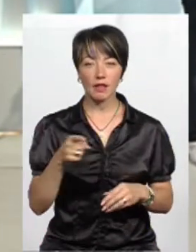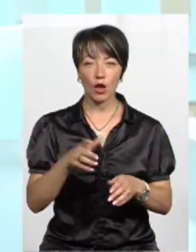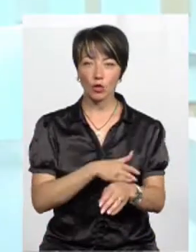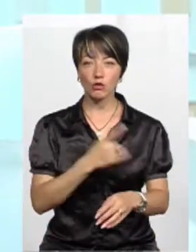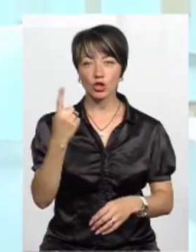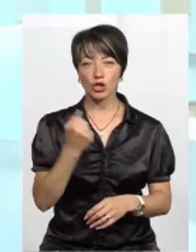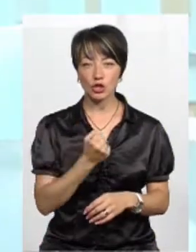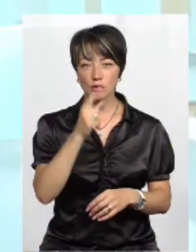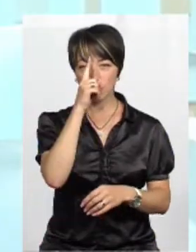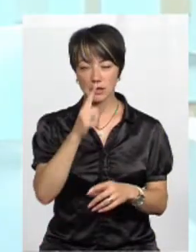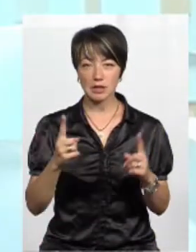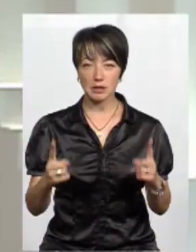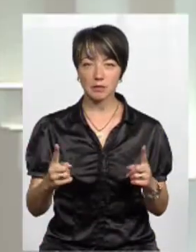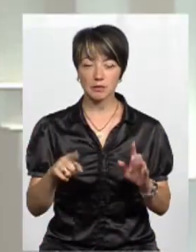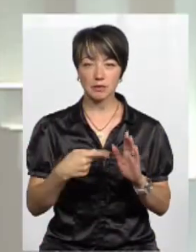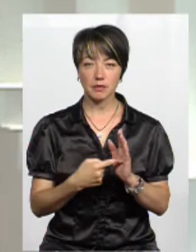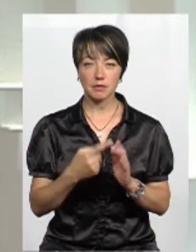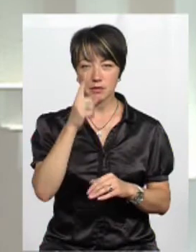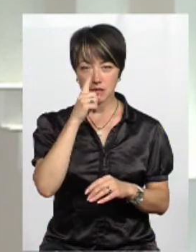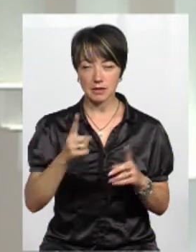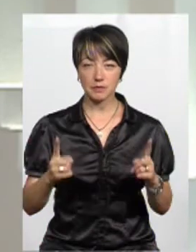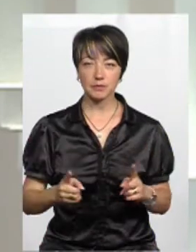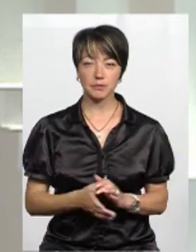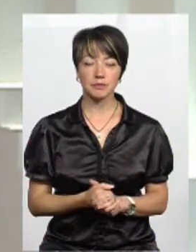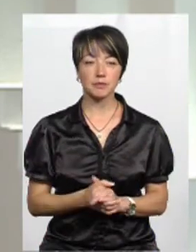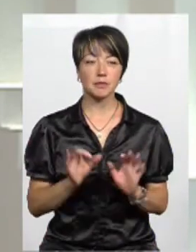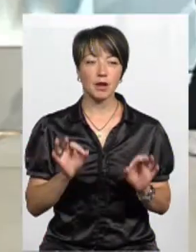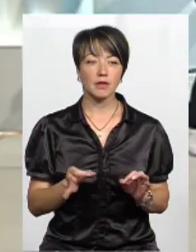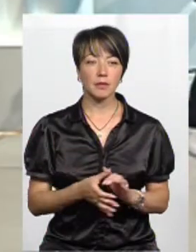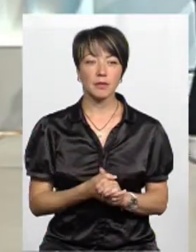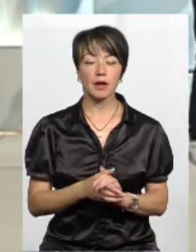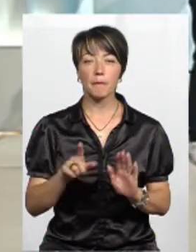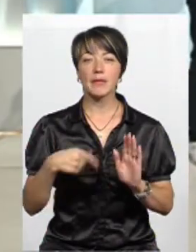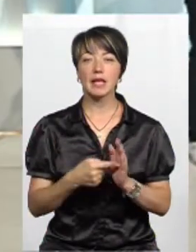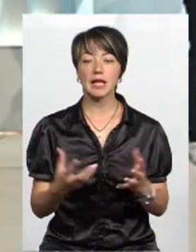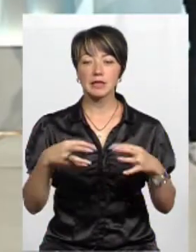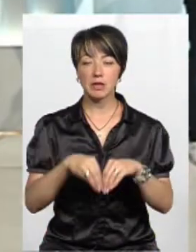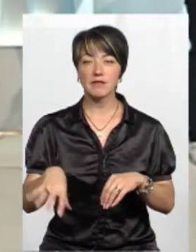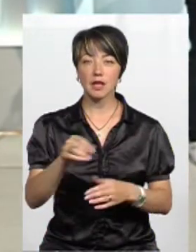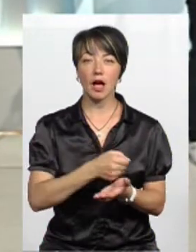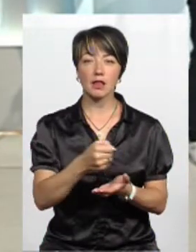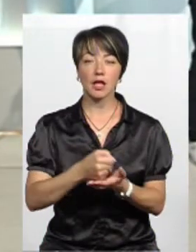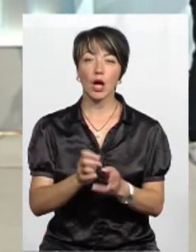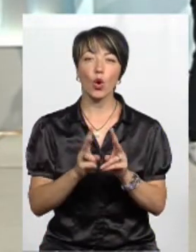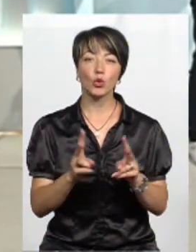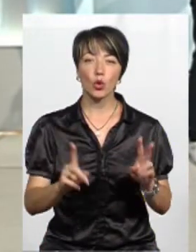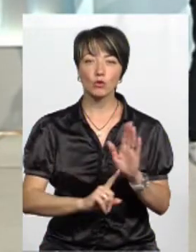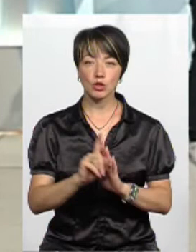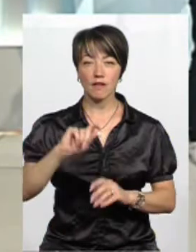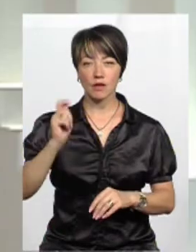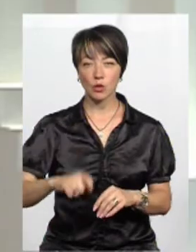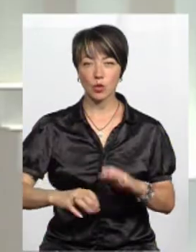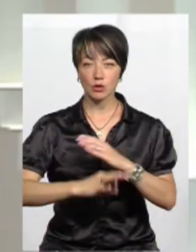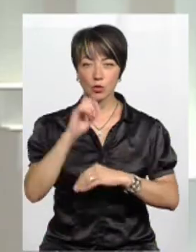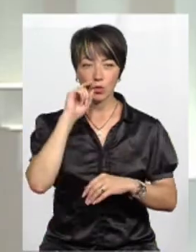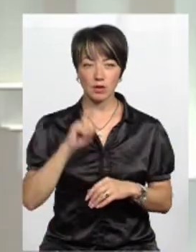довше одного тижня чи одного місяця? Не довше одного місяця. Правильно. І питання спільне для всіх кандидатів. Хто розпочав війну на